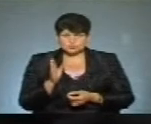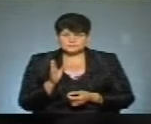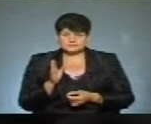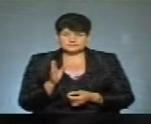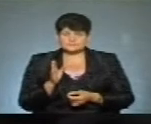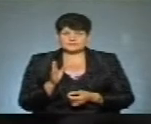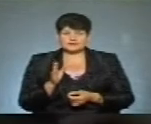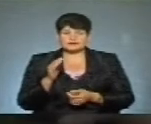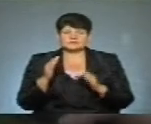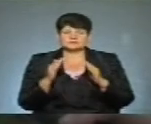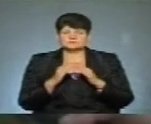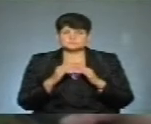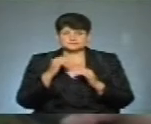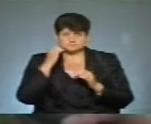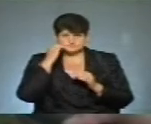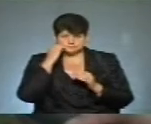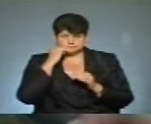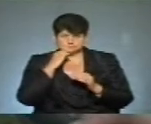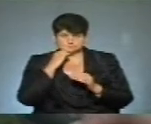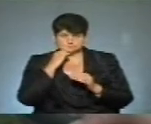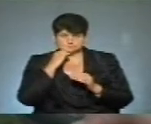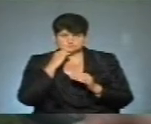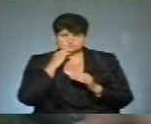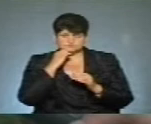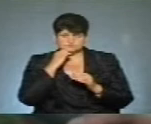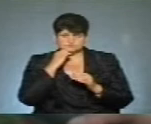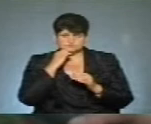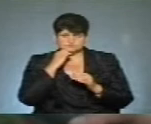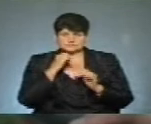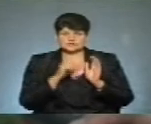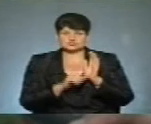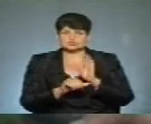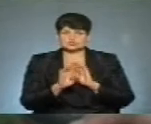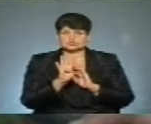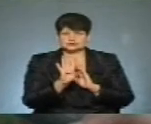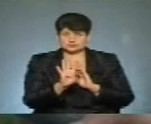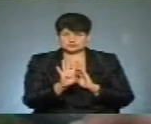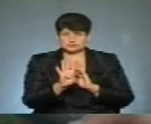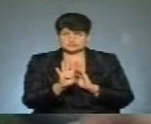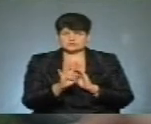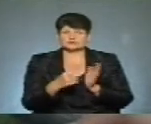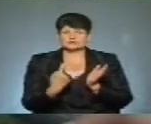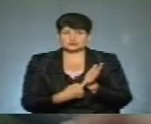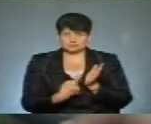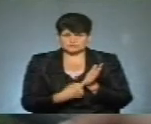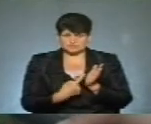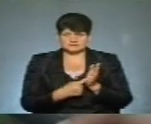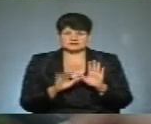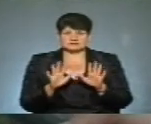в Петриківському обласному геріатричному пансіонаті 64 лабораторно підтверджених